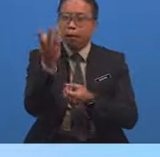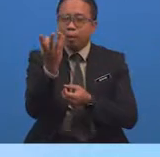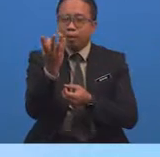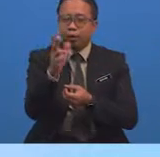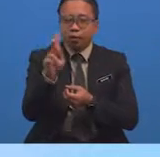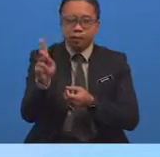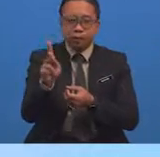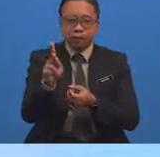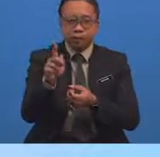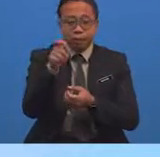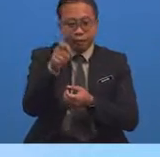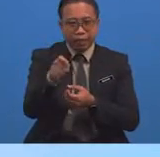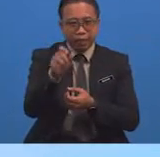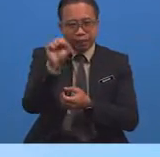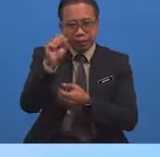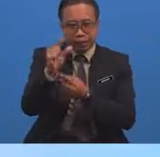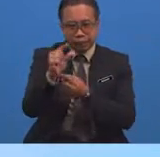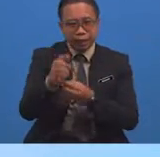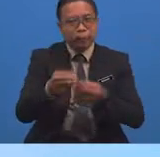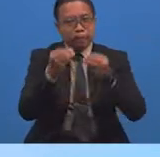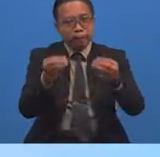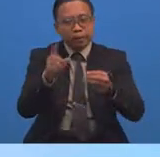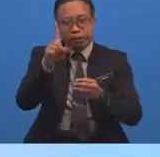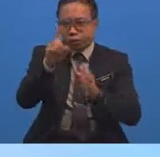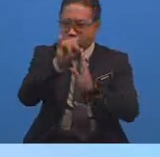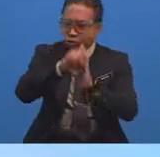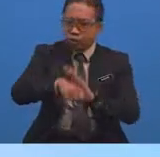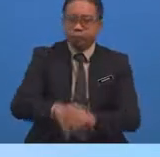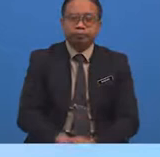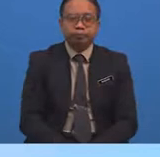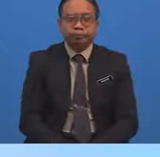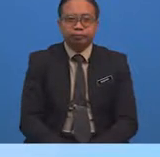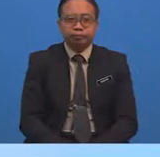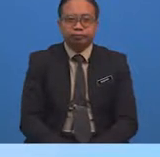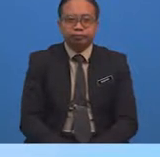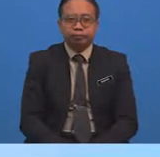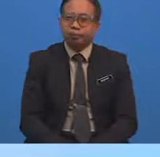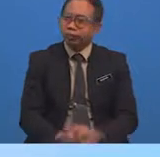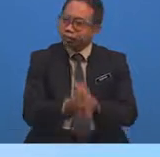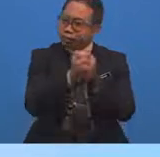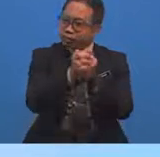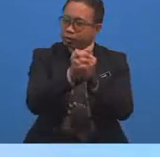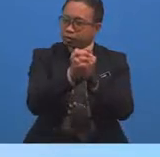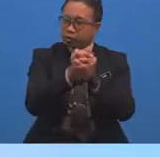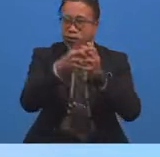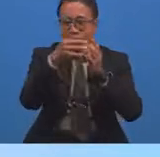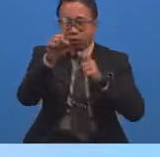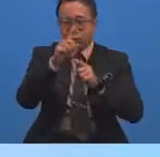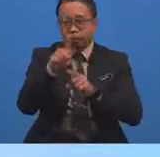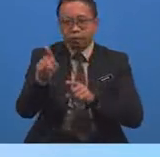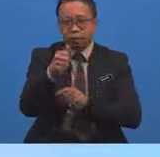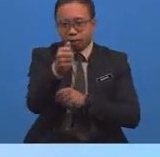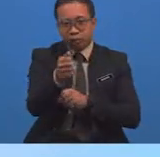Tandes singkatan Mini bagi satu jam syabas jawaban